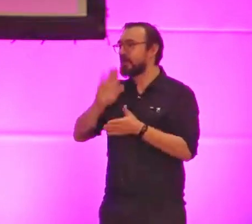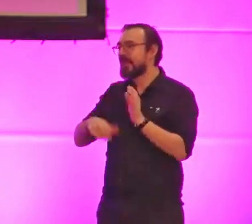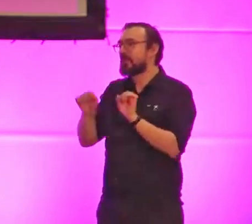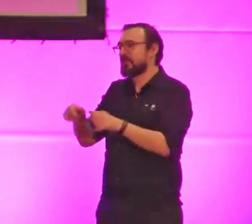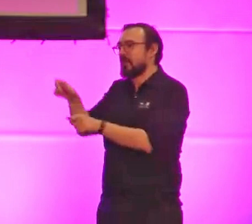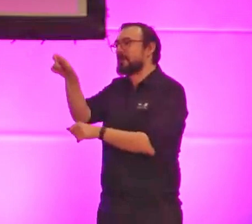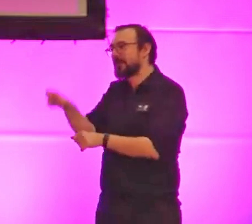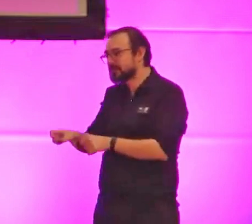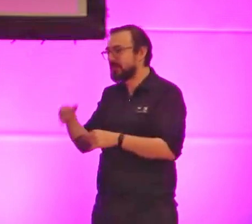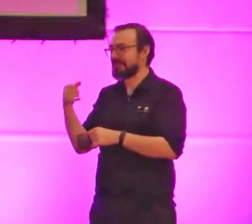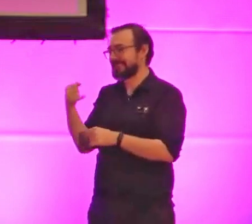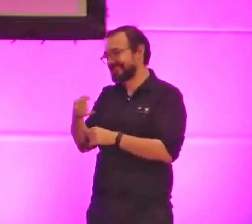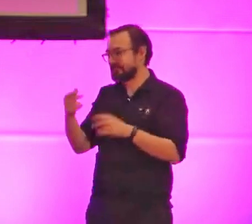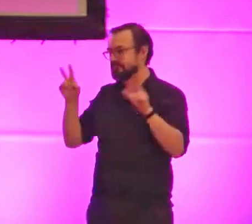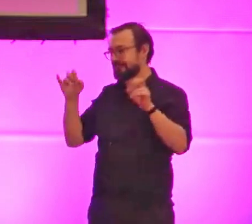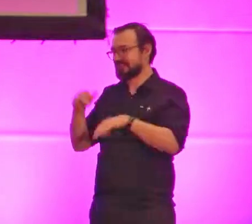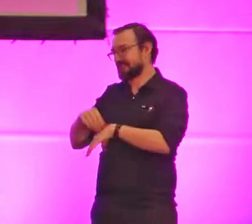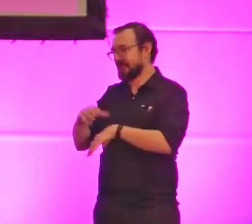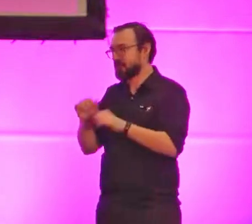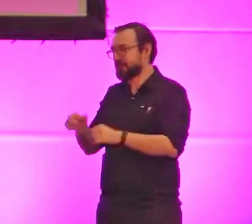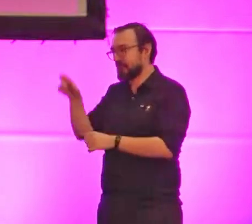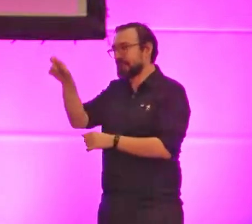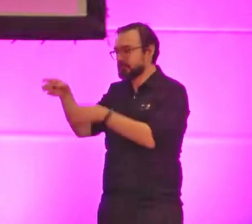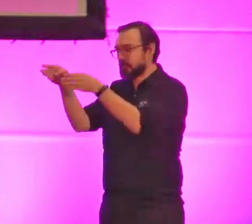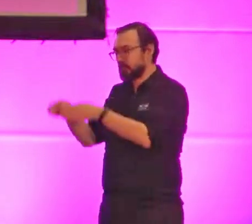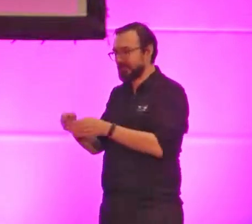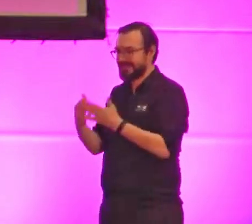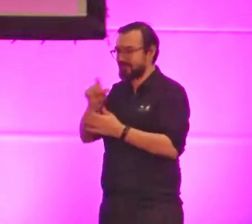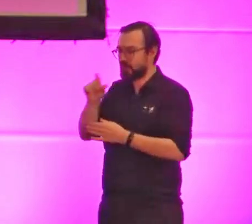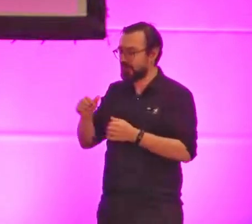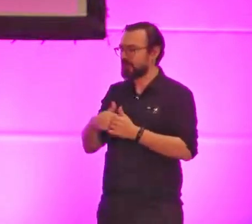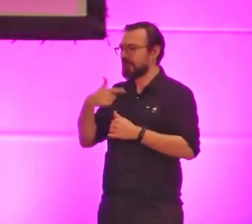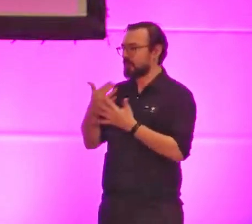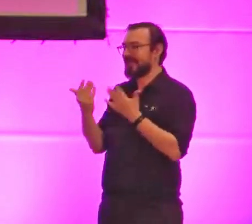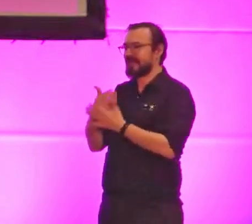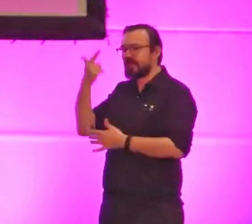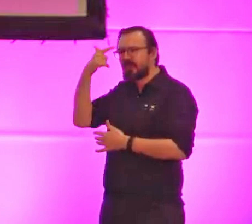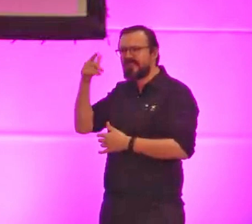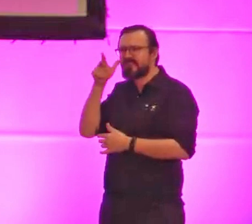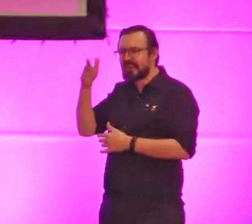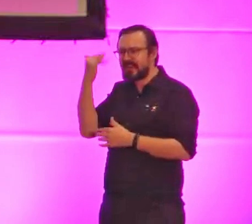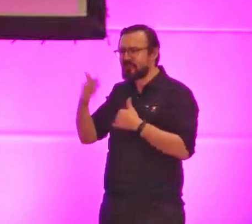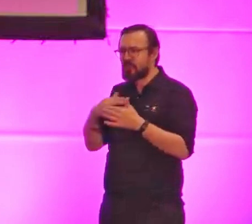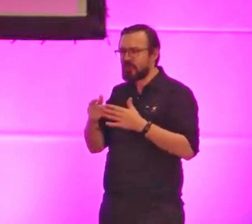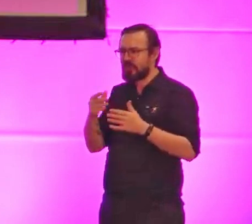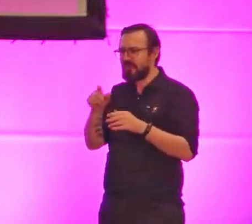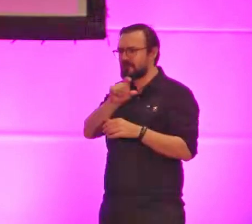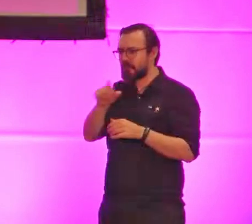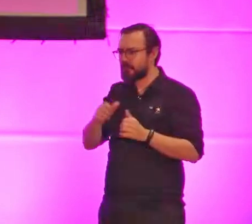vara personer i Sverige. Och i många länder, jag tror i Frankrike kanske man kan göra det. Va?